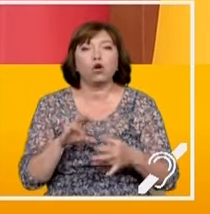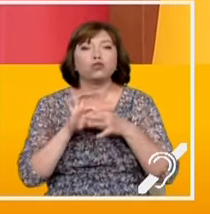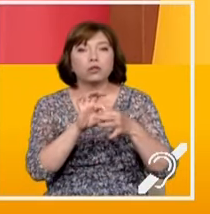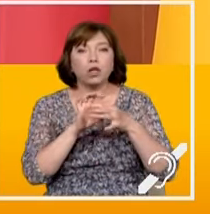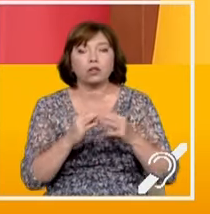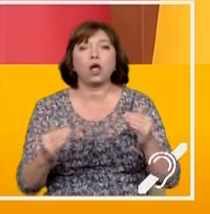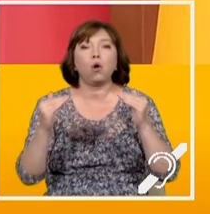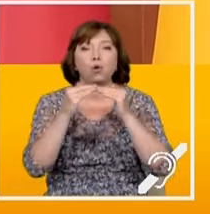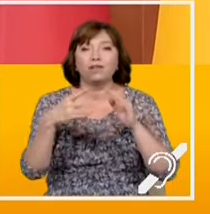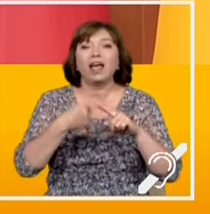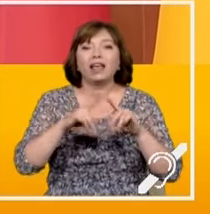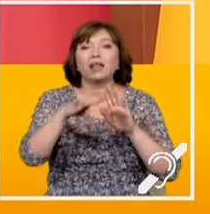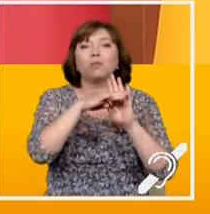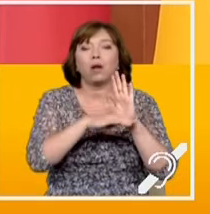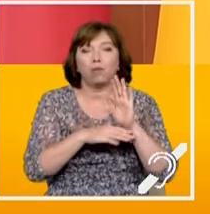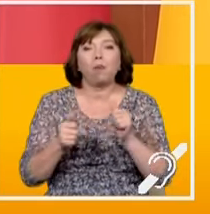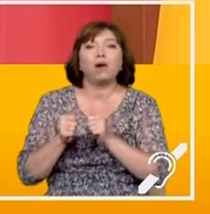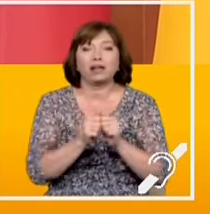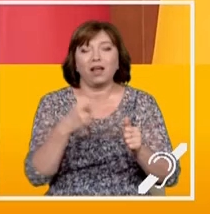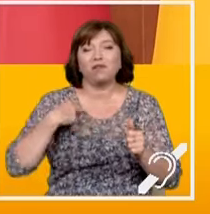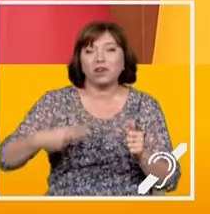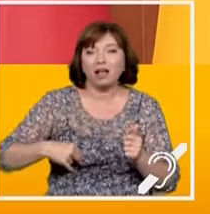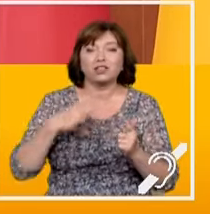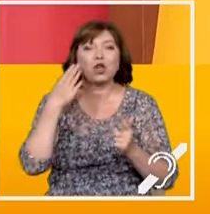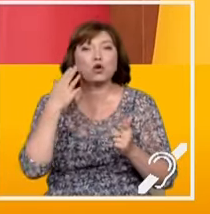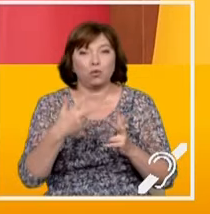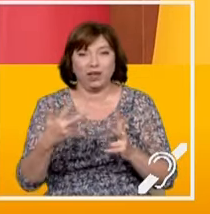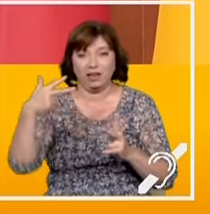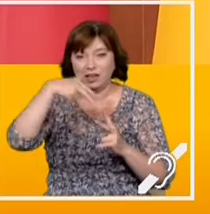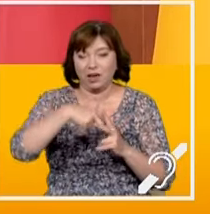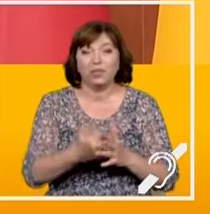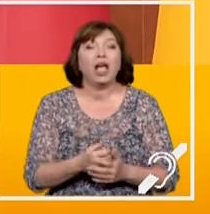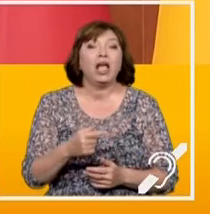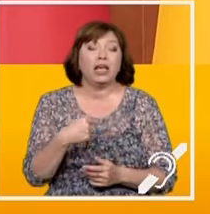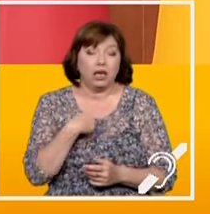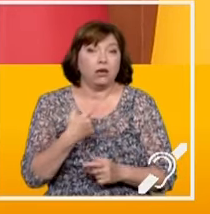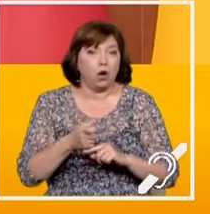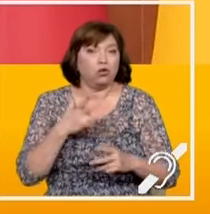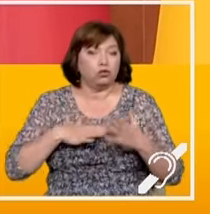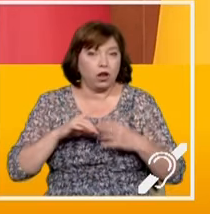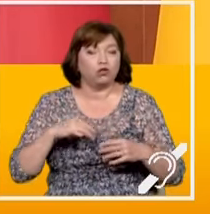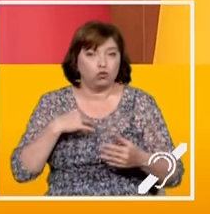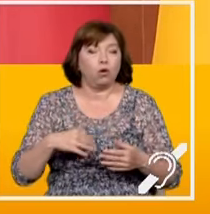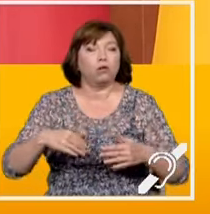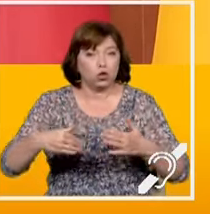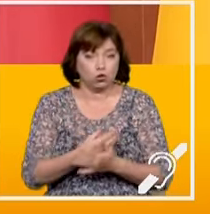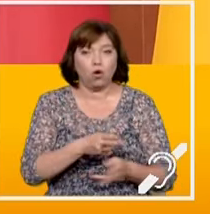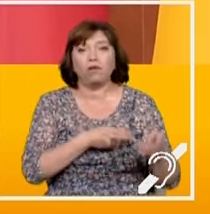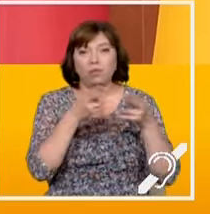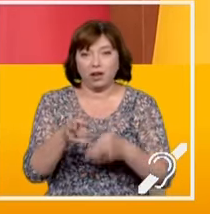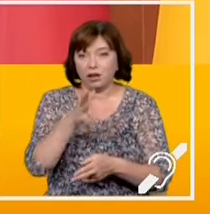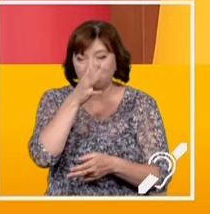la nivel de platformă de parteneriat cu Franța și România. Și mă bucur că sunt din nou aici, la